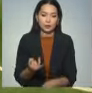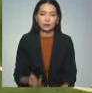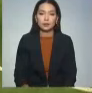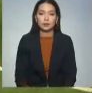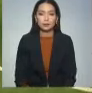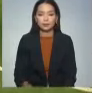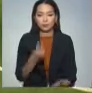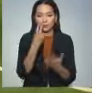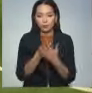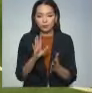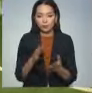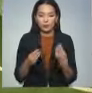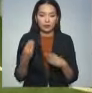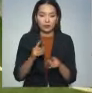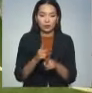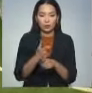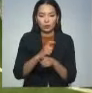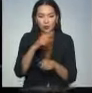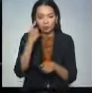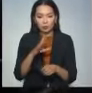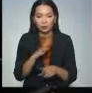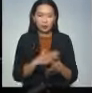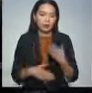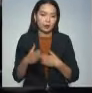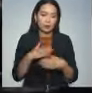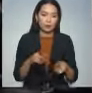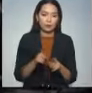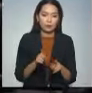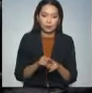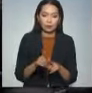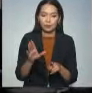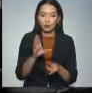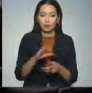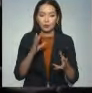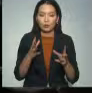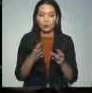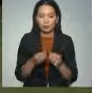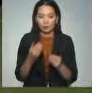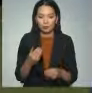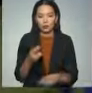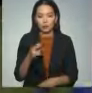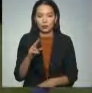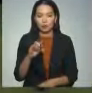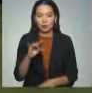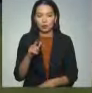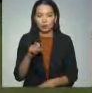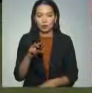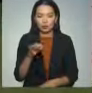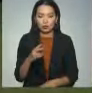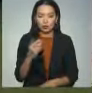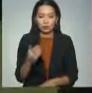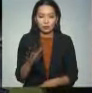И несмотря на мороз, на поле было жарко. К тому же радость победы согревает сильнее всего, делится Даурен Сергазин. В этот раз актер